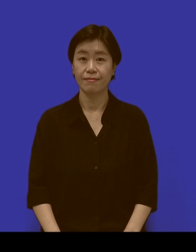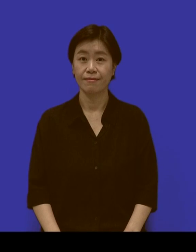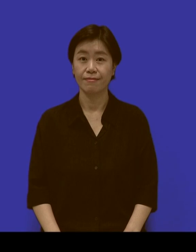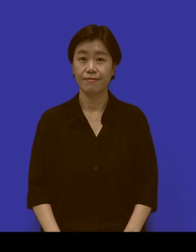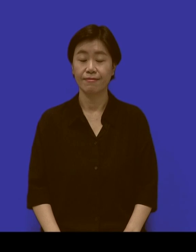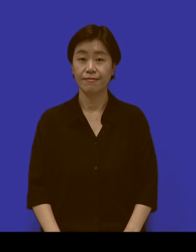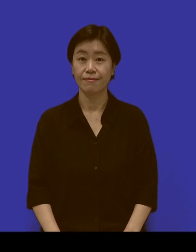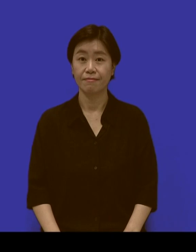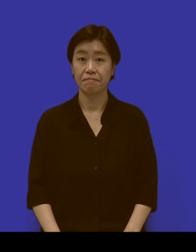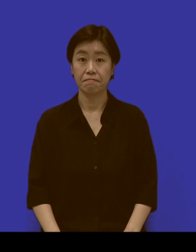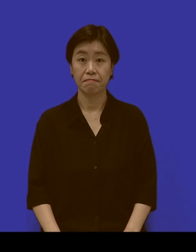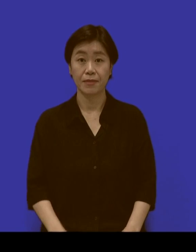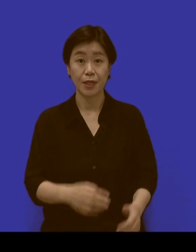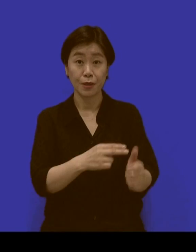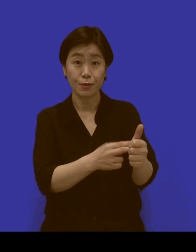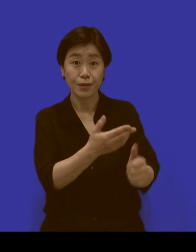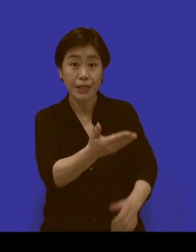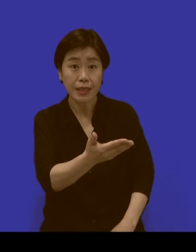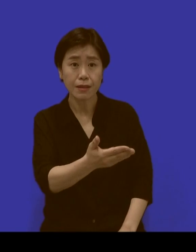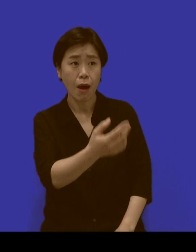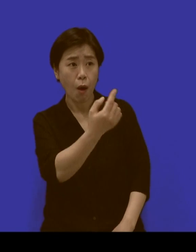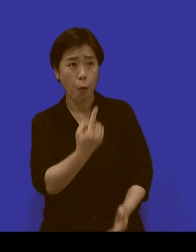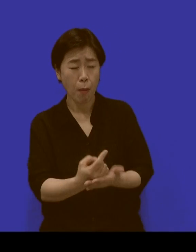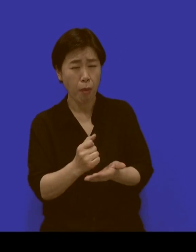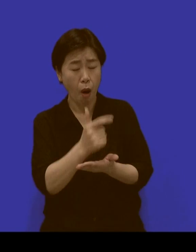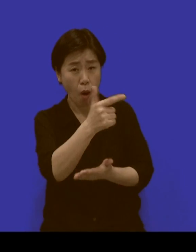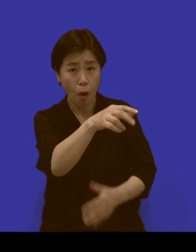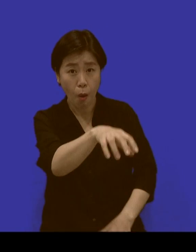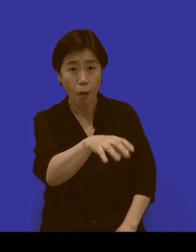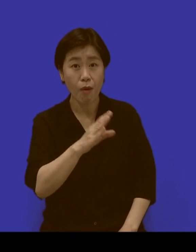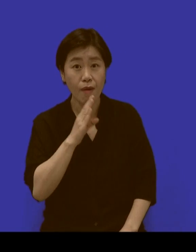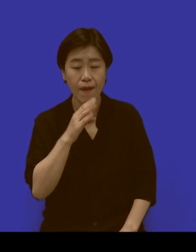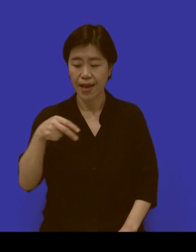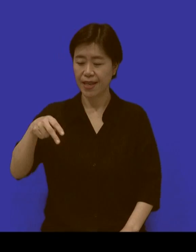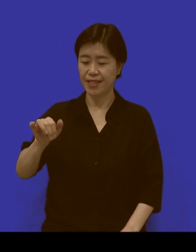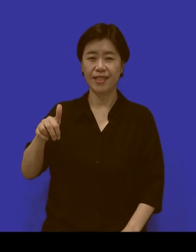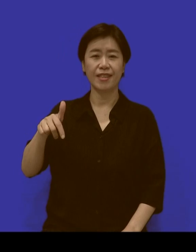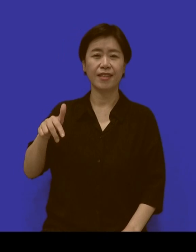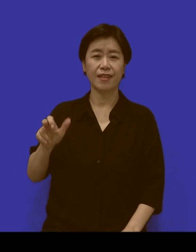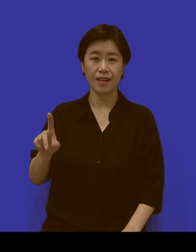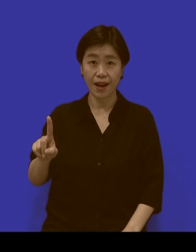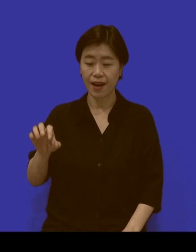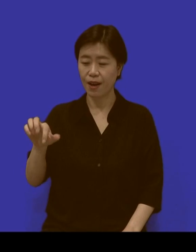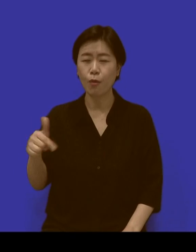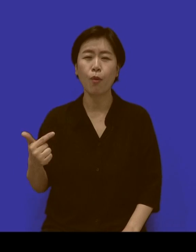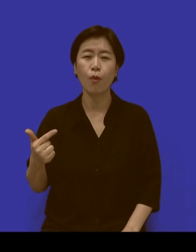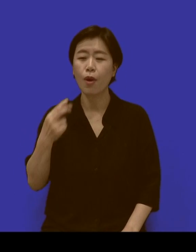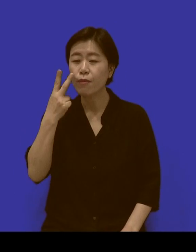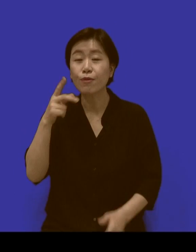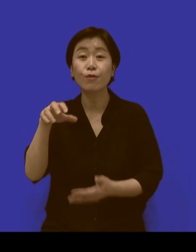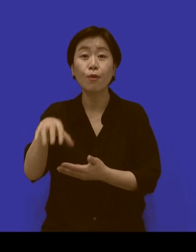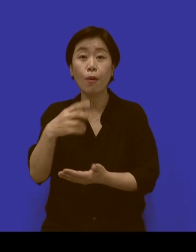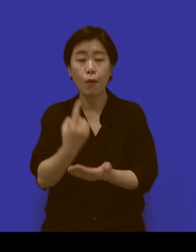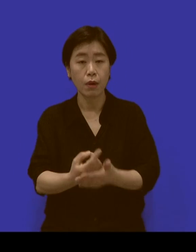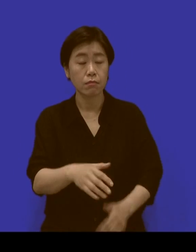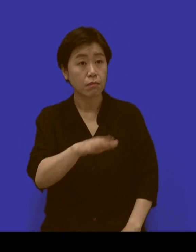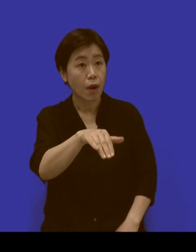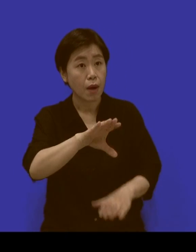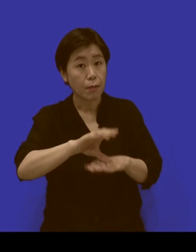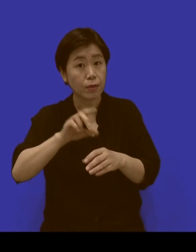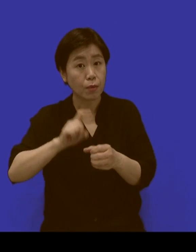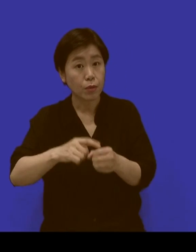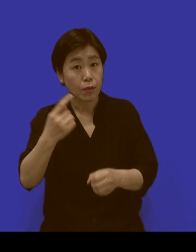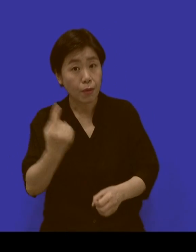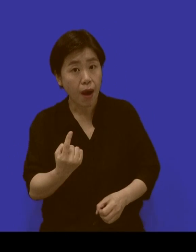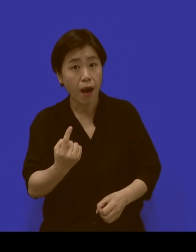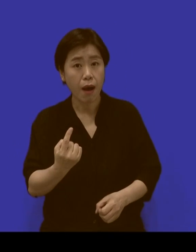아유, 우리 교수님 멀리서 오셨어요. 네, 어디서 오셨죠? 시카고에서 왔습니다. 시카고. 네. 이것 때문에 진짜 이것 때문에 오신 거예요?